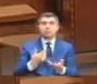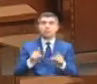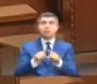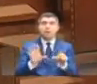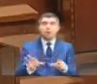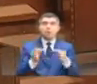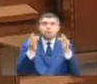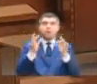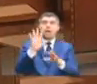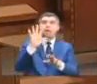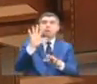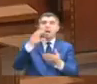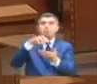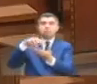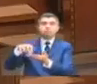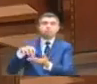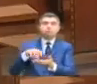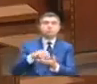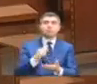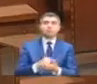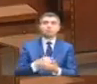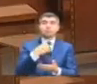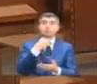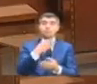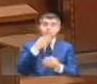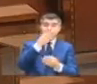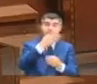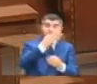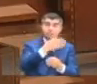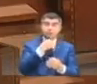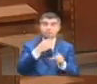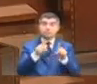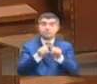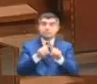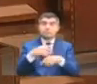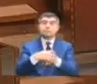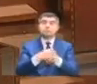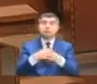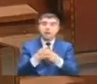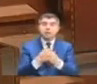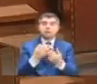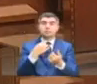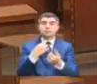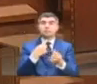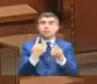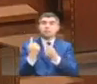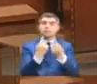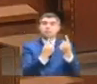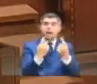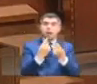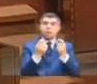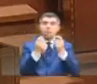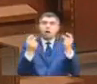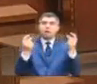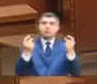التاهيل. ثالثا مشينا لبعض المحاور الطرقيه الرئيسيه اللي عليها اشكالات بحال مثلا بركان السعيديه، تم الاتفاق على اننا نوسعوها